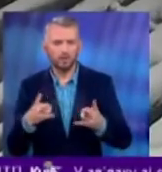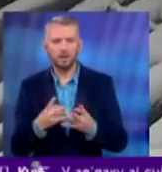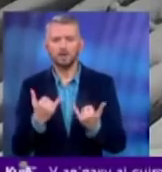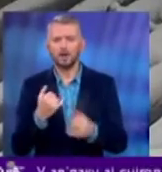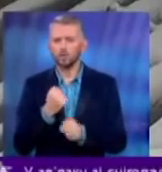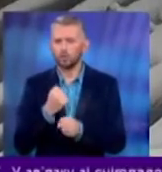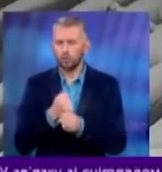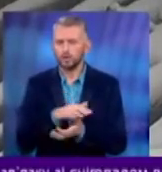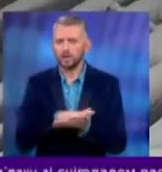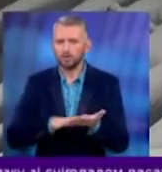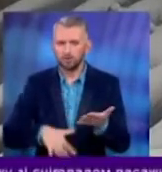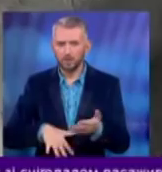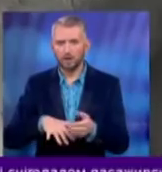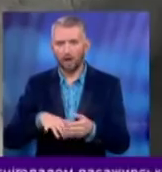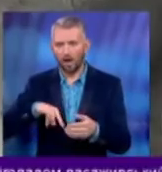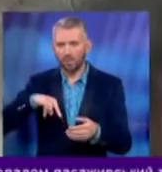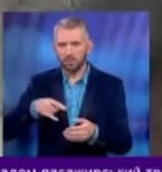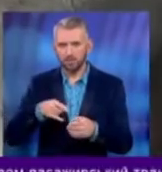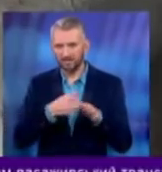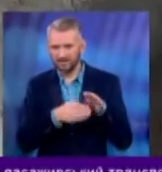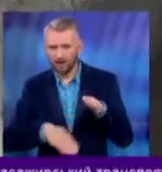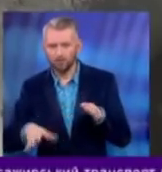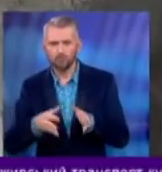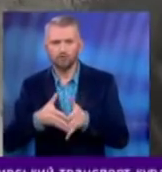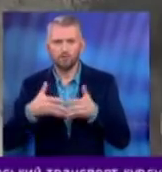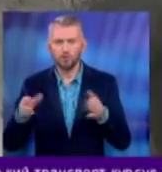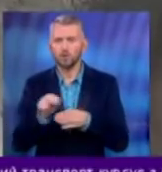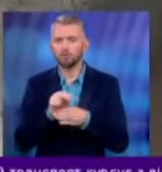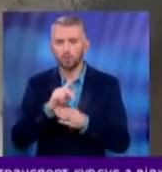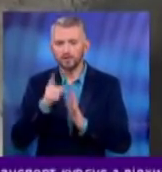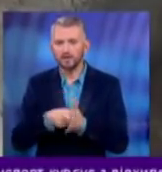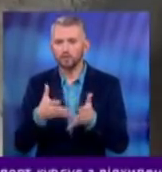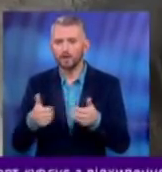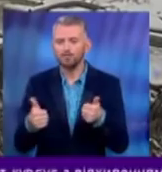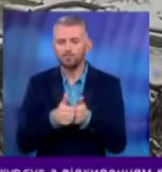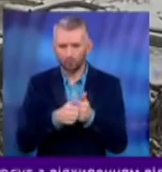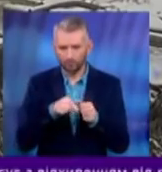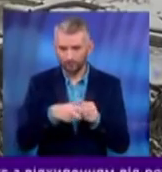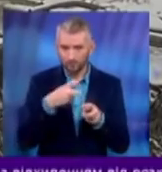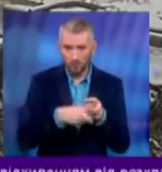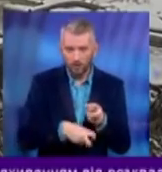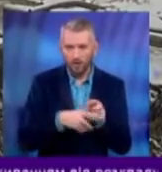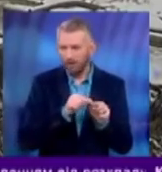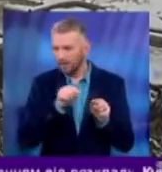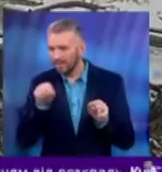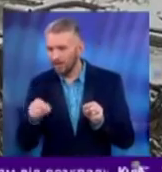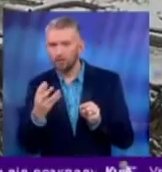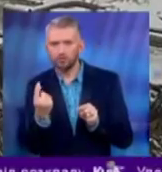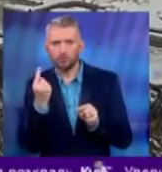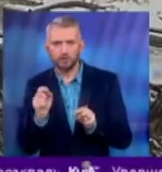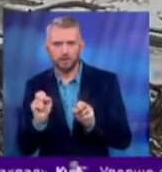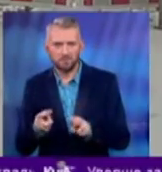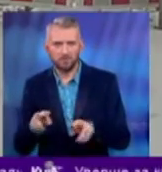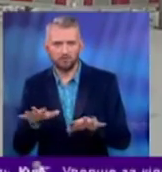робота кипить, але яма стала ще більшою, адже ремонтники з'ясували, що поруч із проривом ще одна потенційно небезпечна